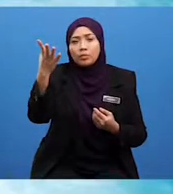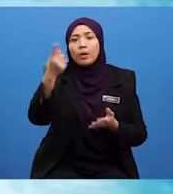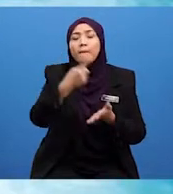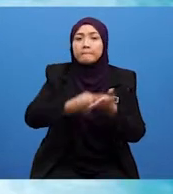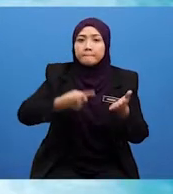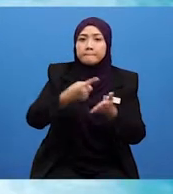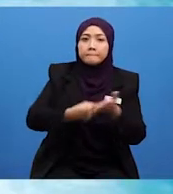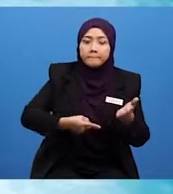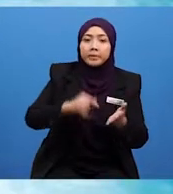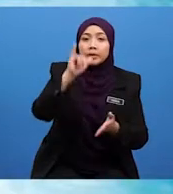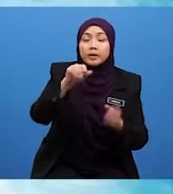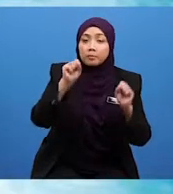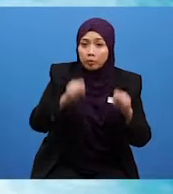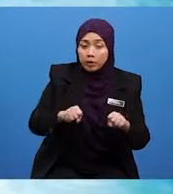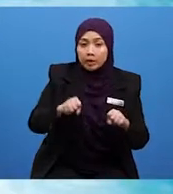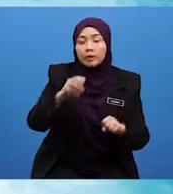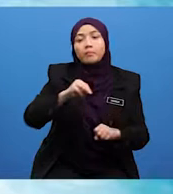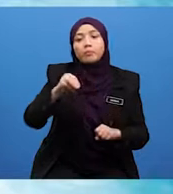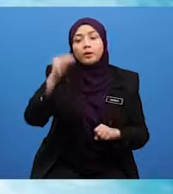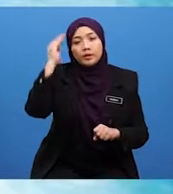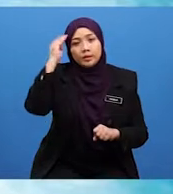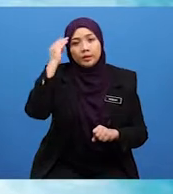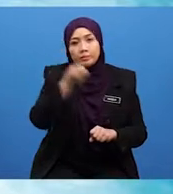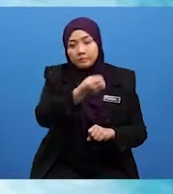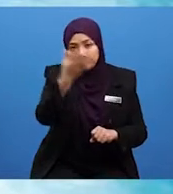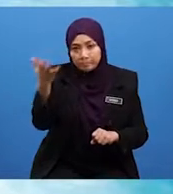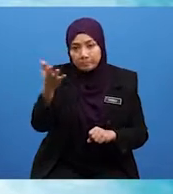anda. Mengapa ya?